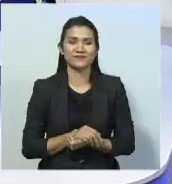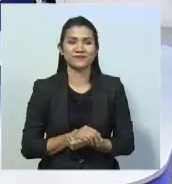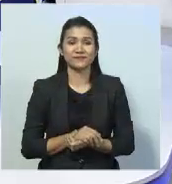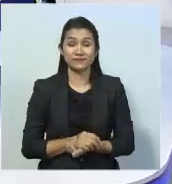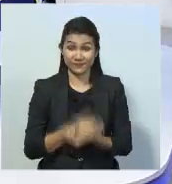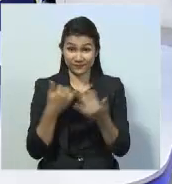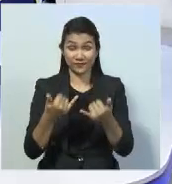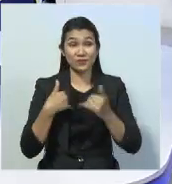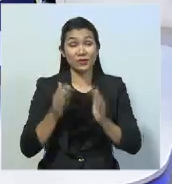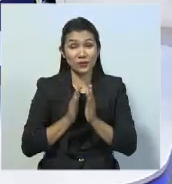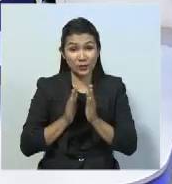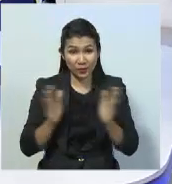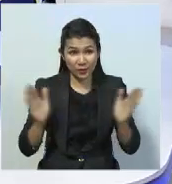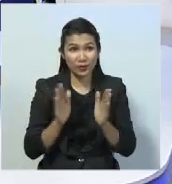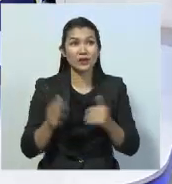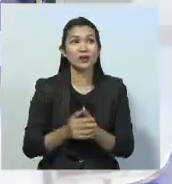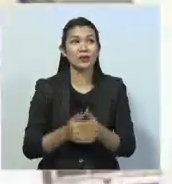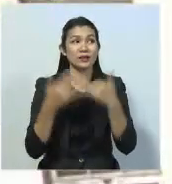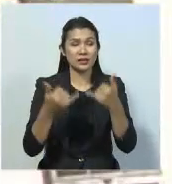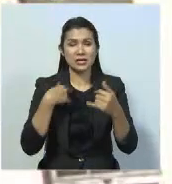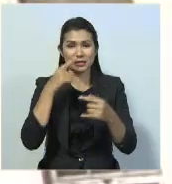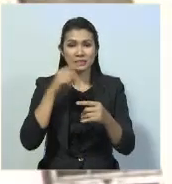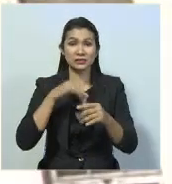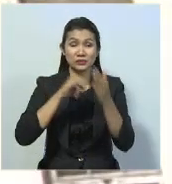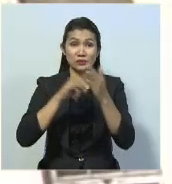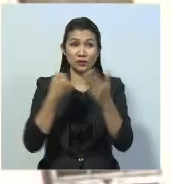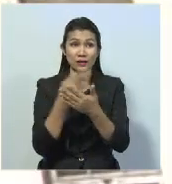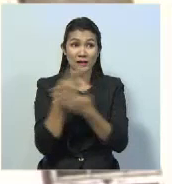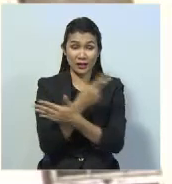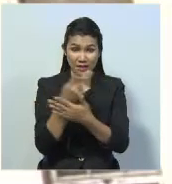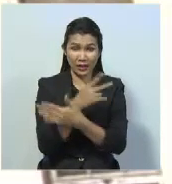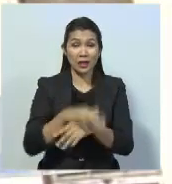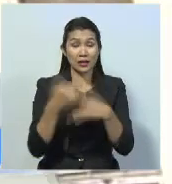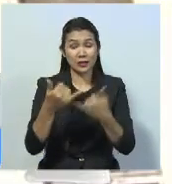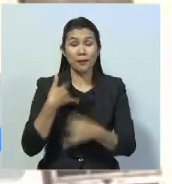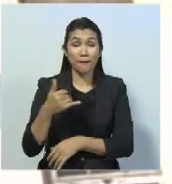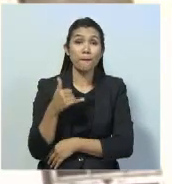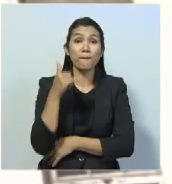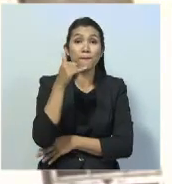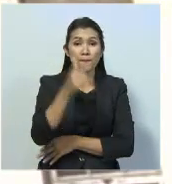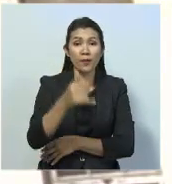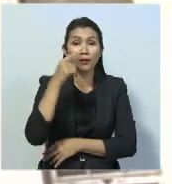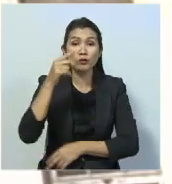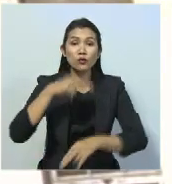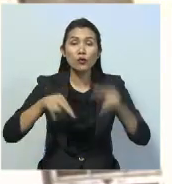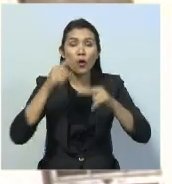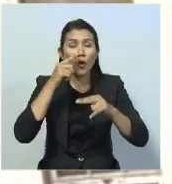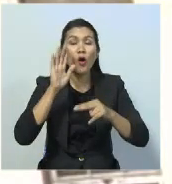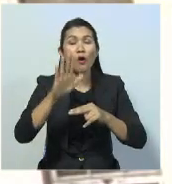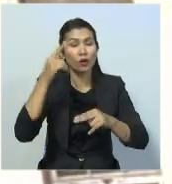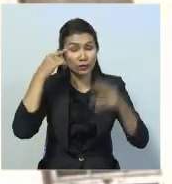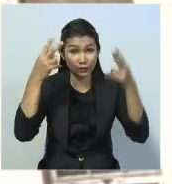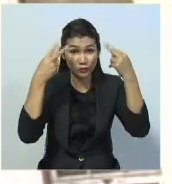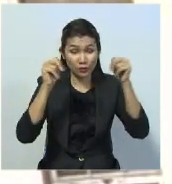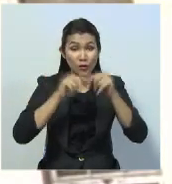่ะขอบคุณค่ะคุณปฐมาพรคุณปวินาคะมาที่จังหวัดกาญจนบุรีค่ะติดตามภารกิจการลงพื้นที่ตรวจราชการของนายกรัฐมนตรีในพื้น